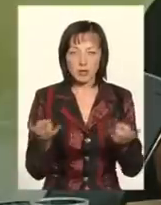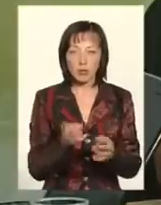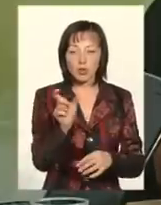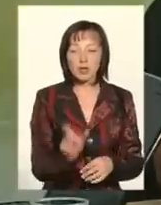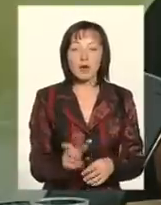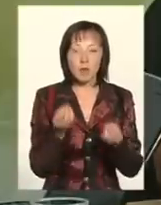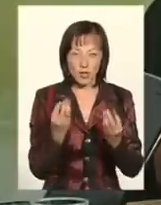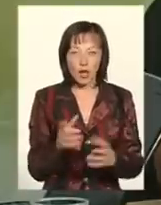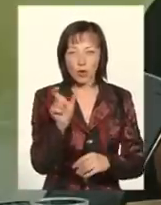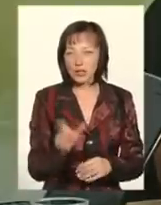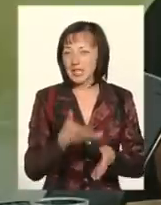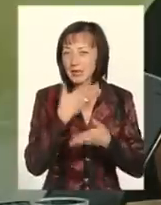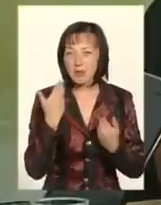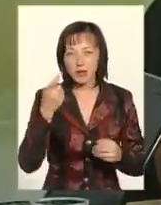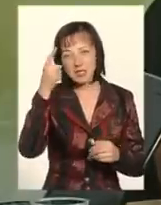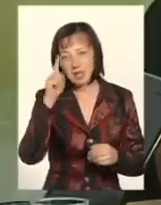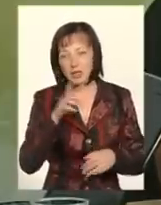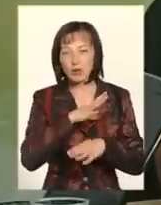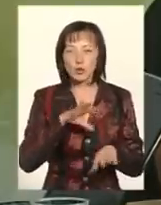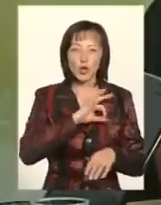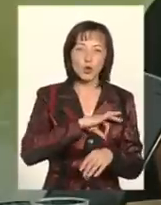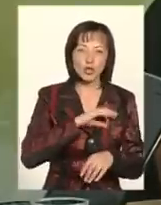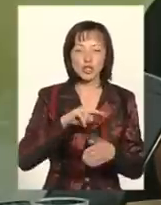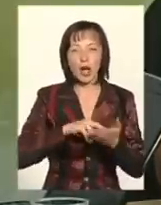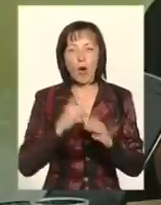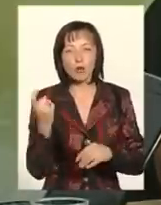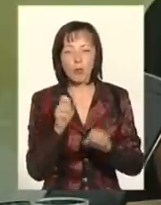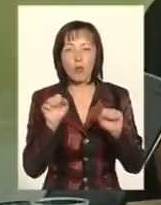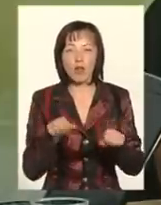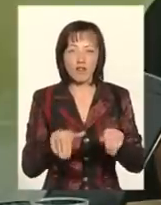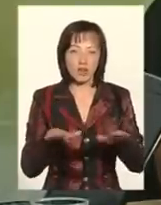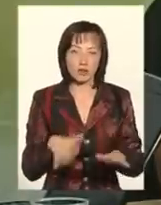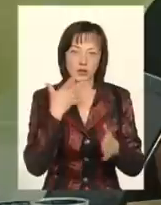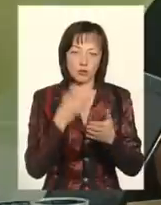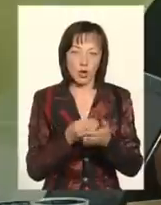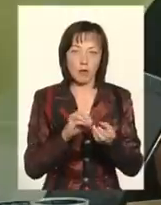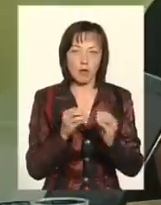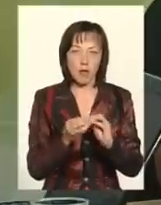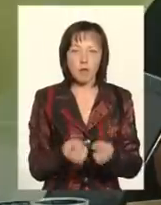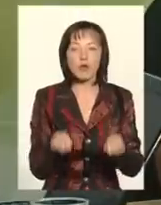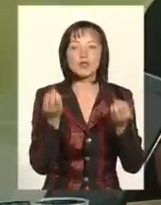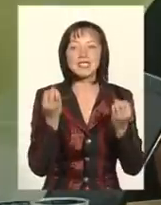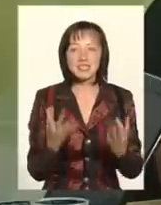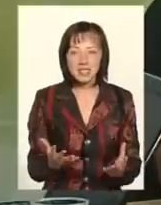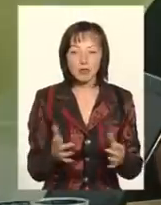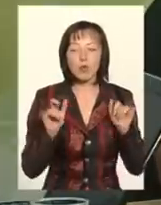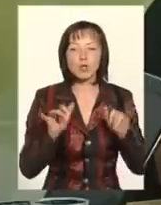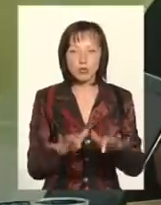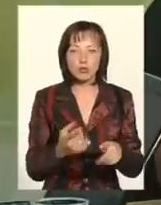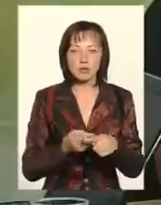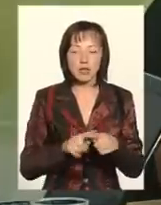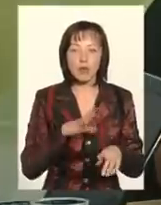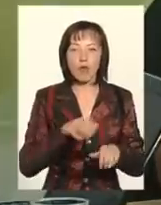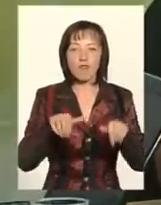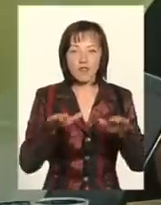людина не маючи певних знань не будучи юристом чи економістом могла вирішувати свої питання в просто в простій процедурі щоб це